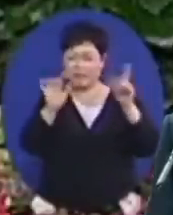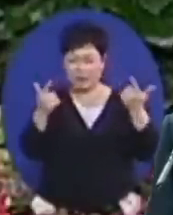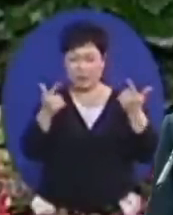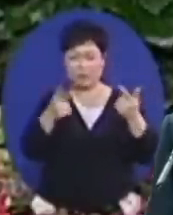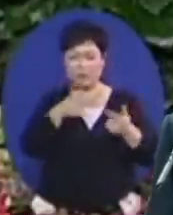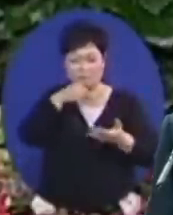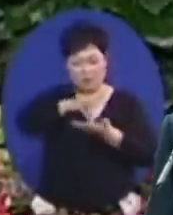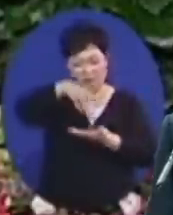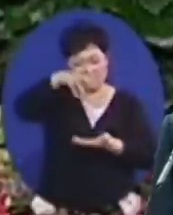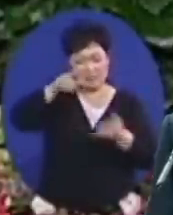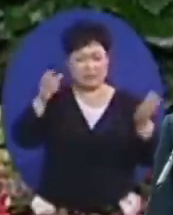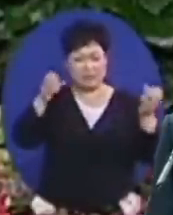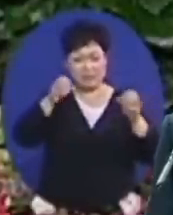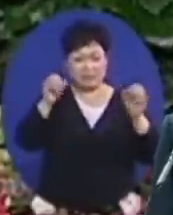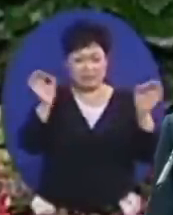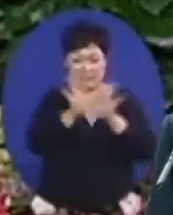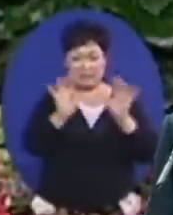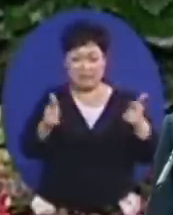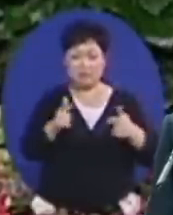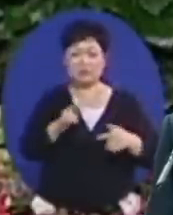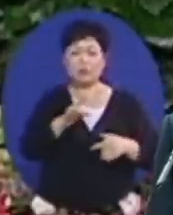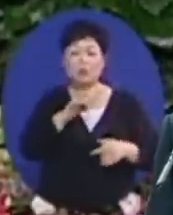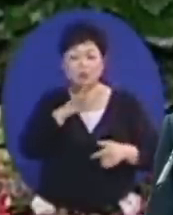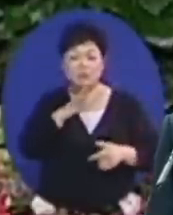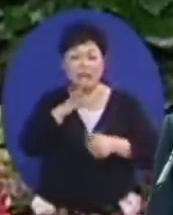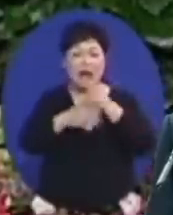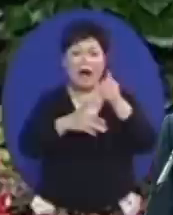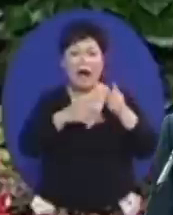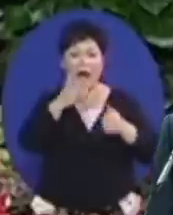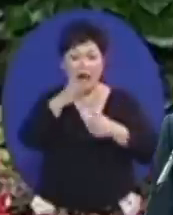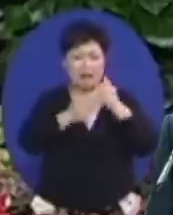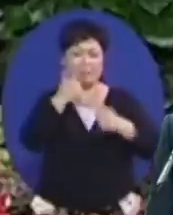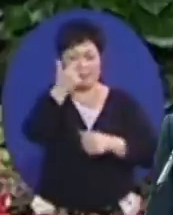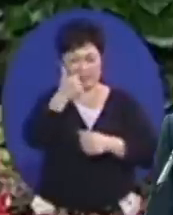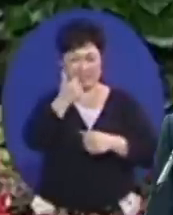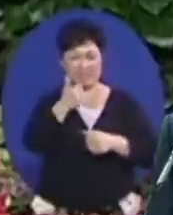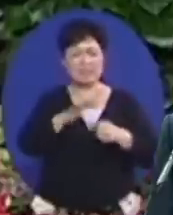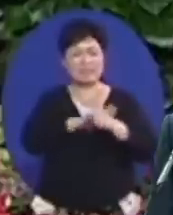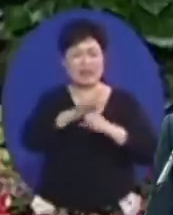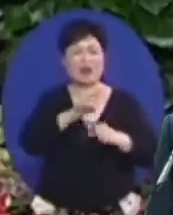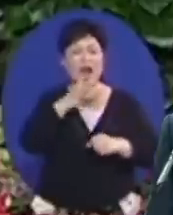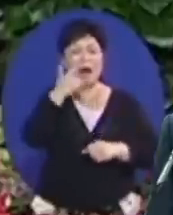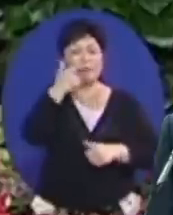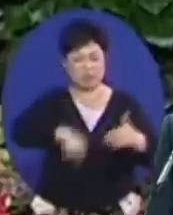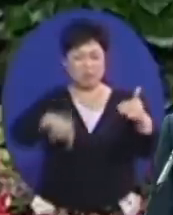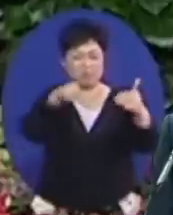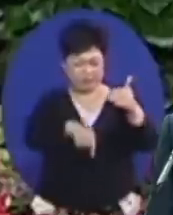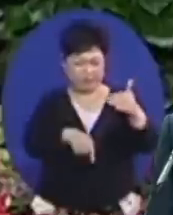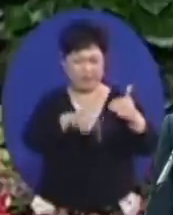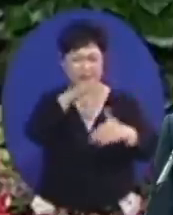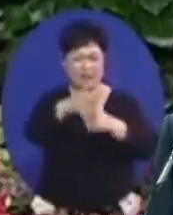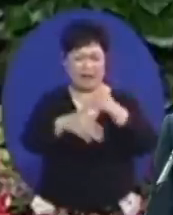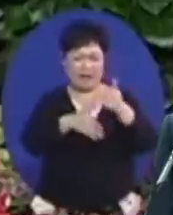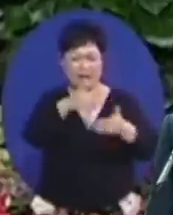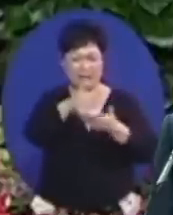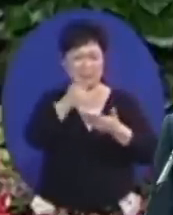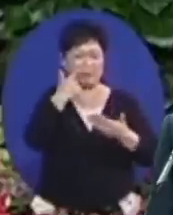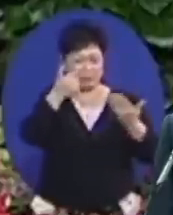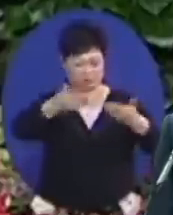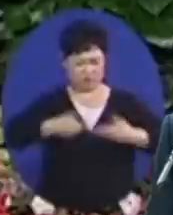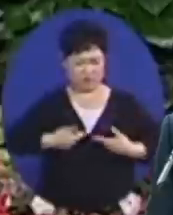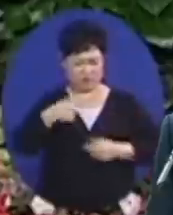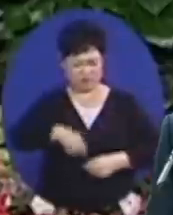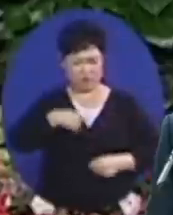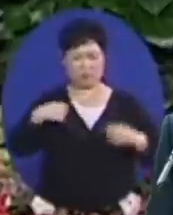것은 아버지의 사랑밖에 없는 것입니다. 아버지의 품밖에 없는 것입니다. 아버지가 주는 의로운 옷을 입고 아버지가